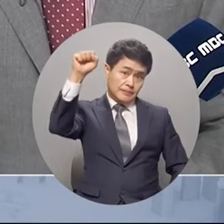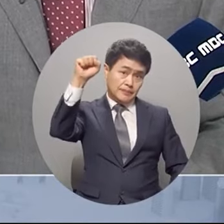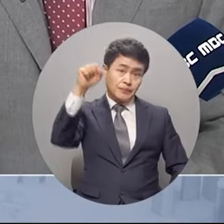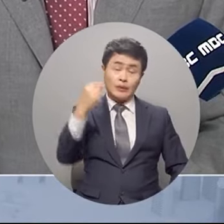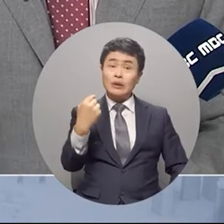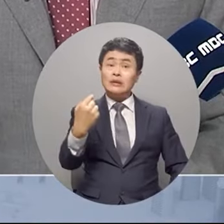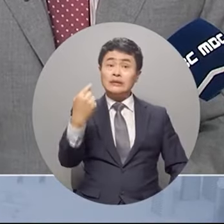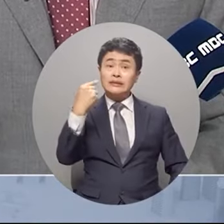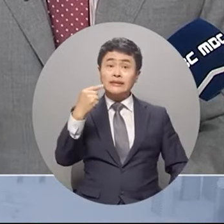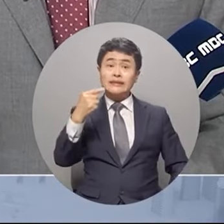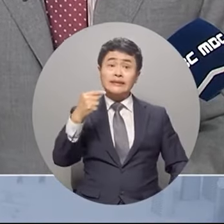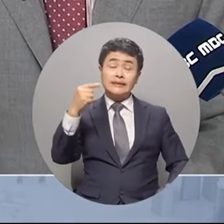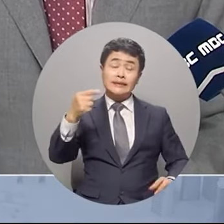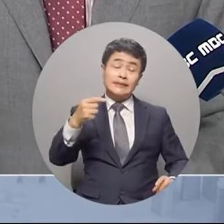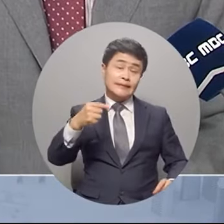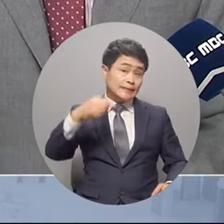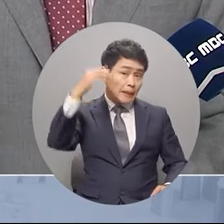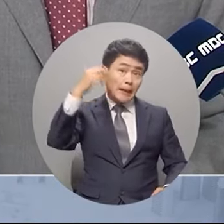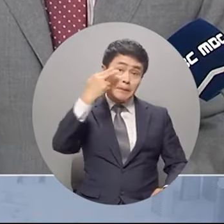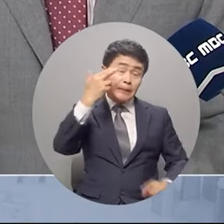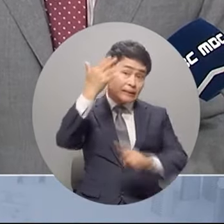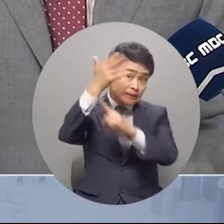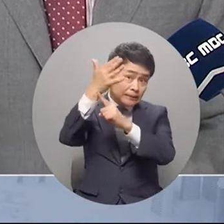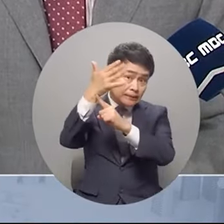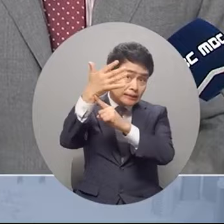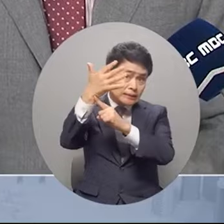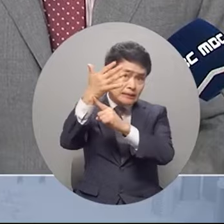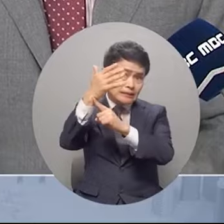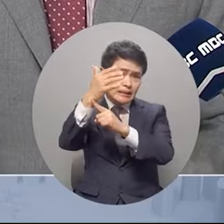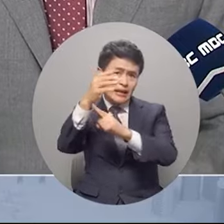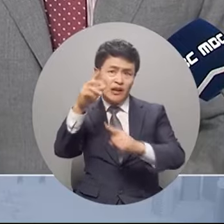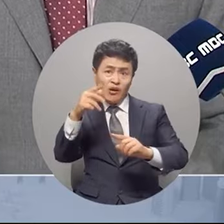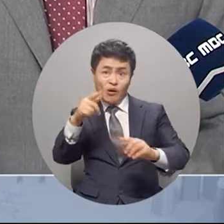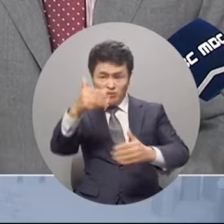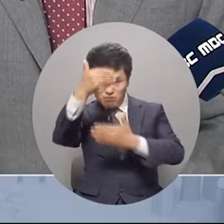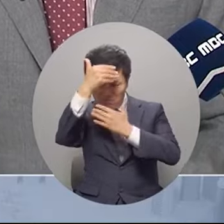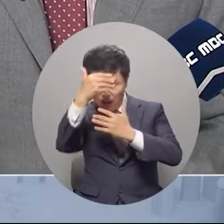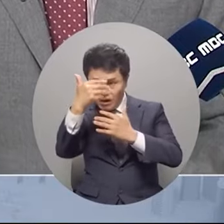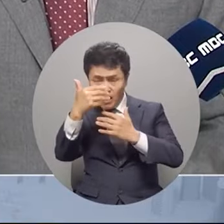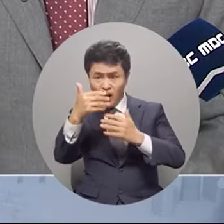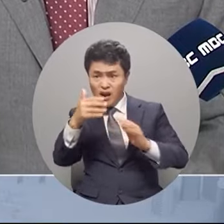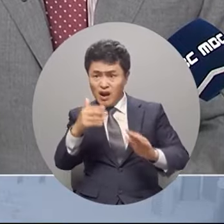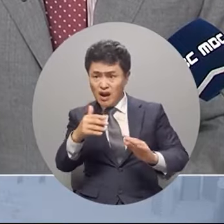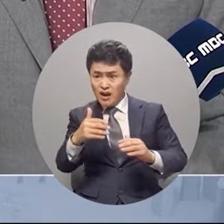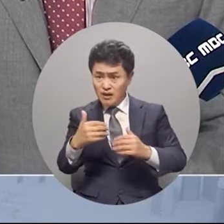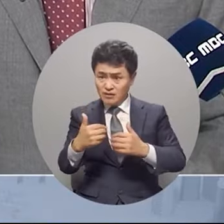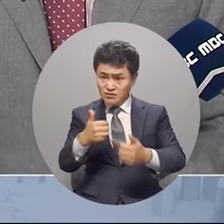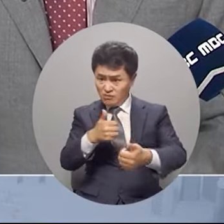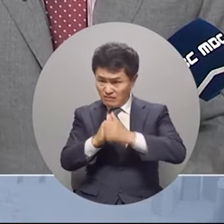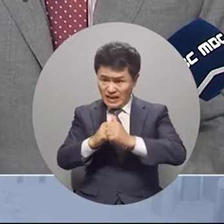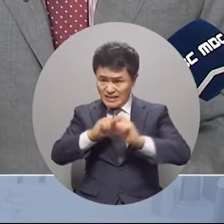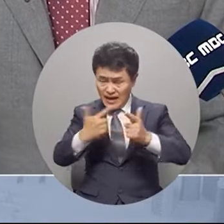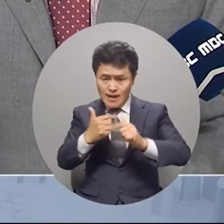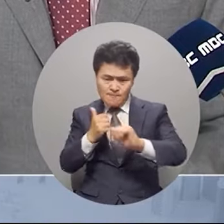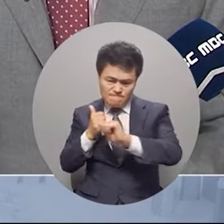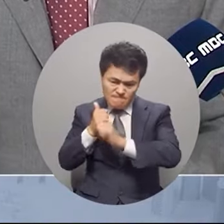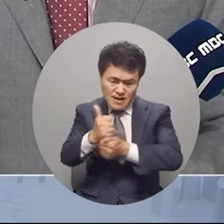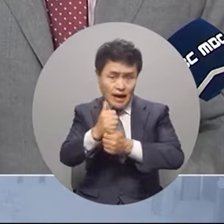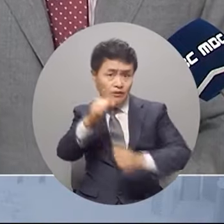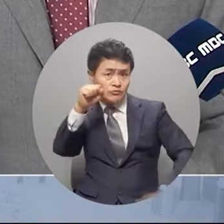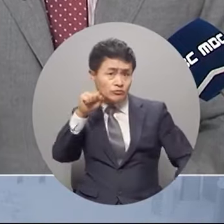뒤로 성조기가 펄럭입니다 마치 어떤 태로도 굴복하지 않고 미국을 지켜내겠다는 투사를